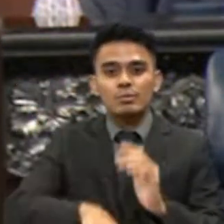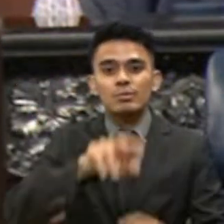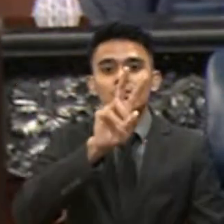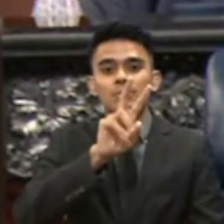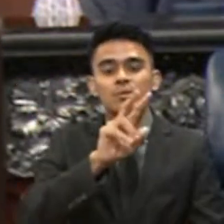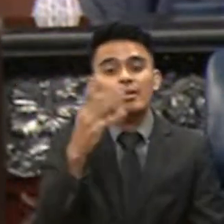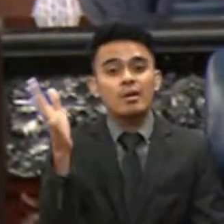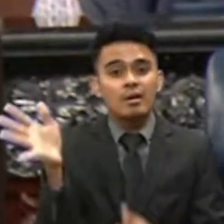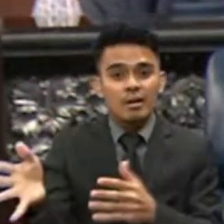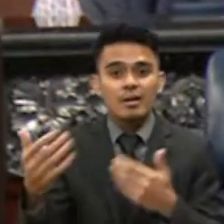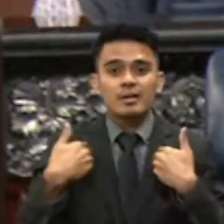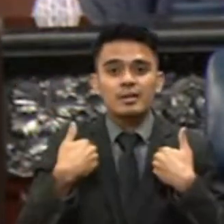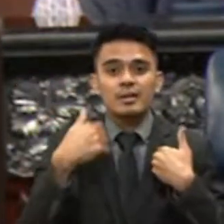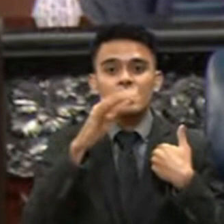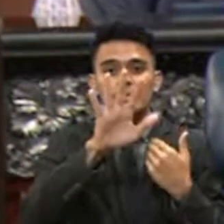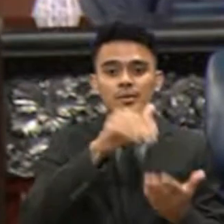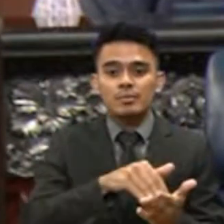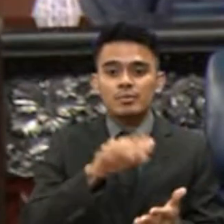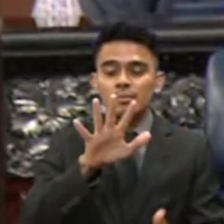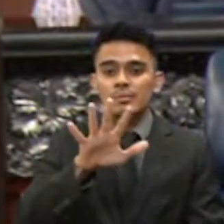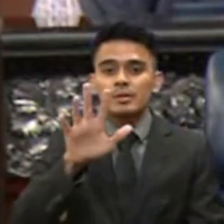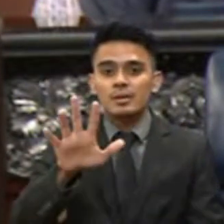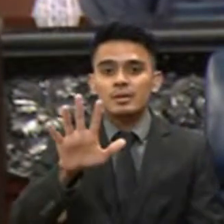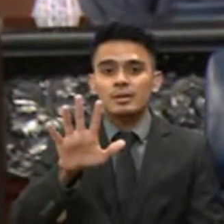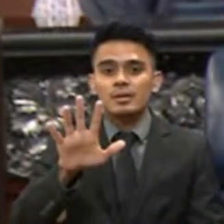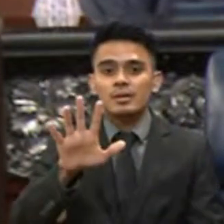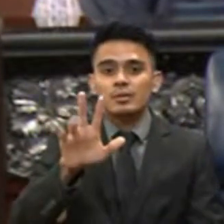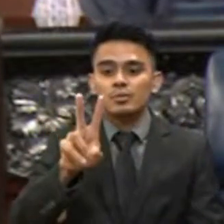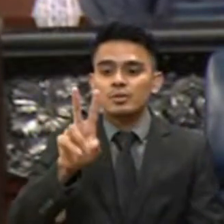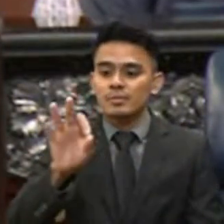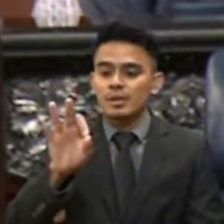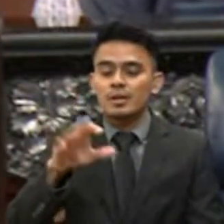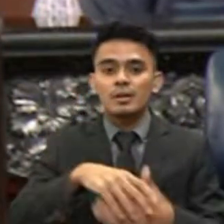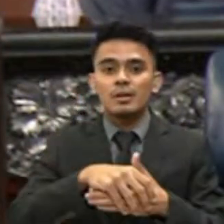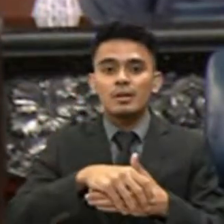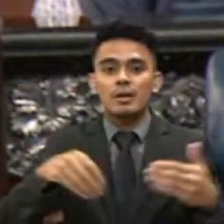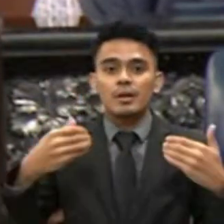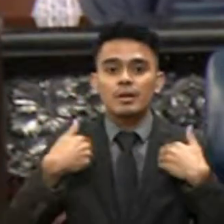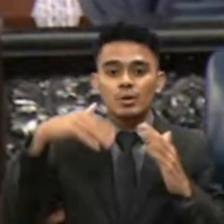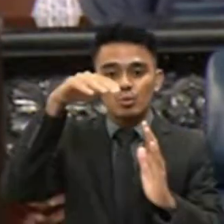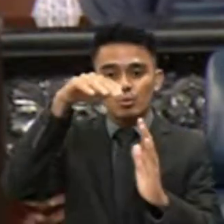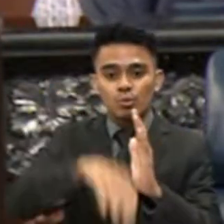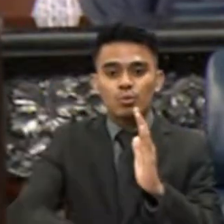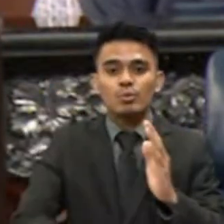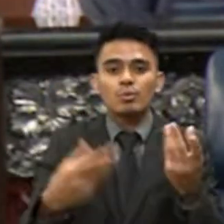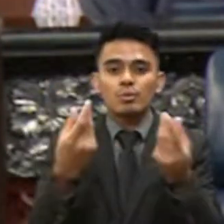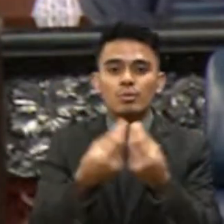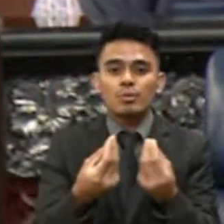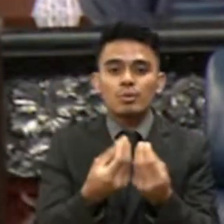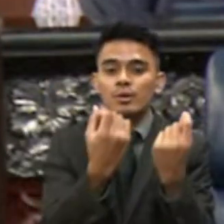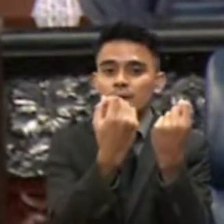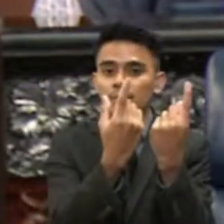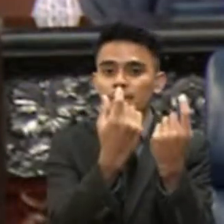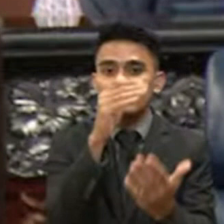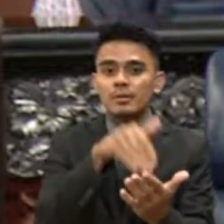tinggal 5.529 Ringgit penurunan sebanyak 11.400